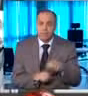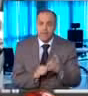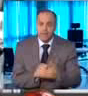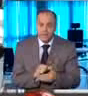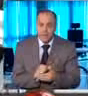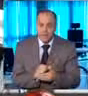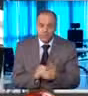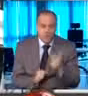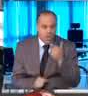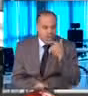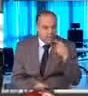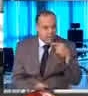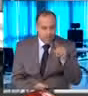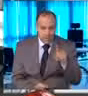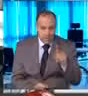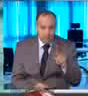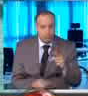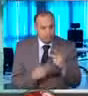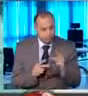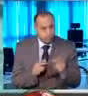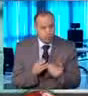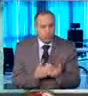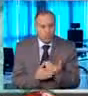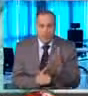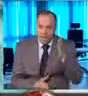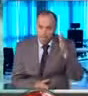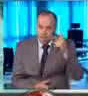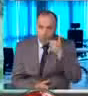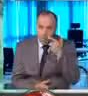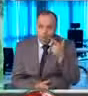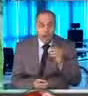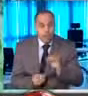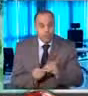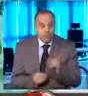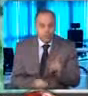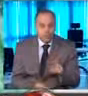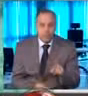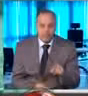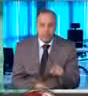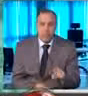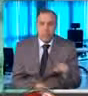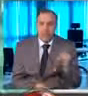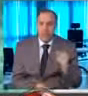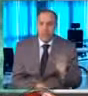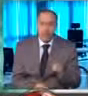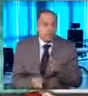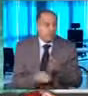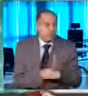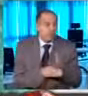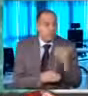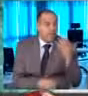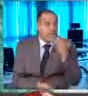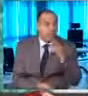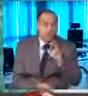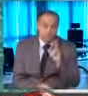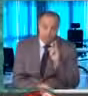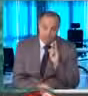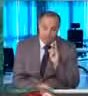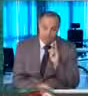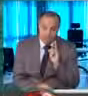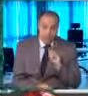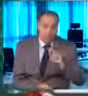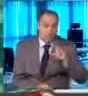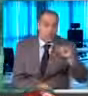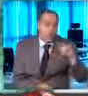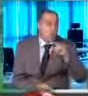للفلاحة بنابل، هناك آفاق جديدة للحد من هذه المشكلة بضرورة اكتساح الأسواق الإفريقية إلى جانب